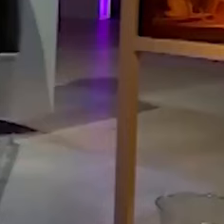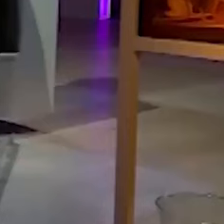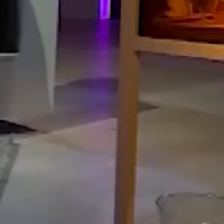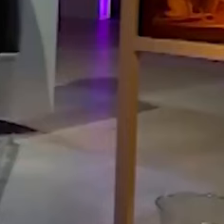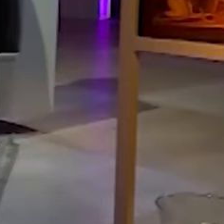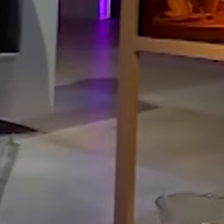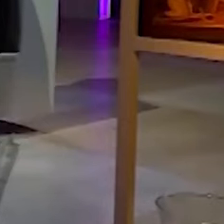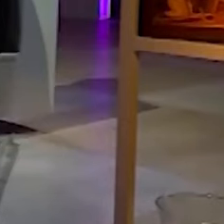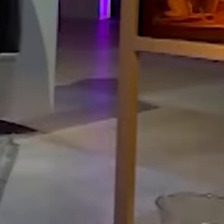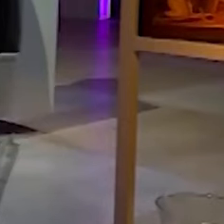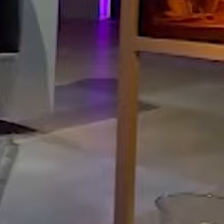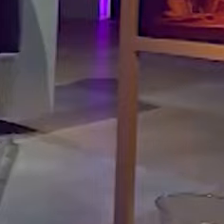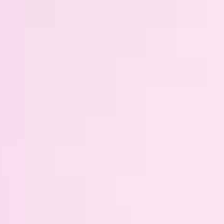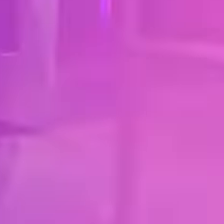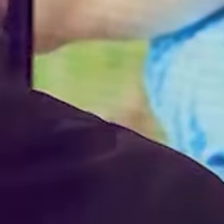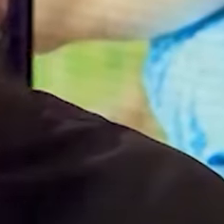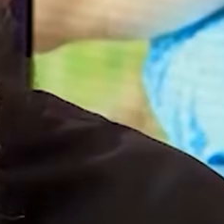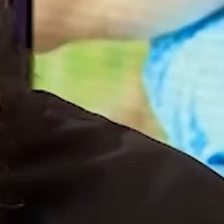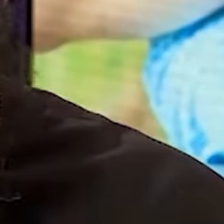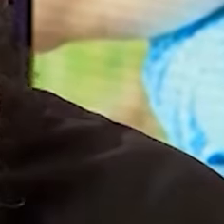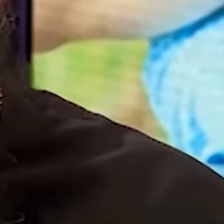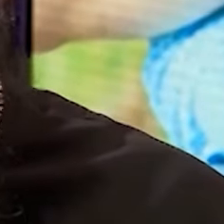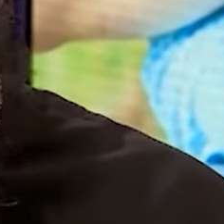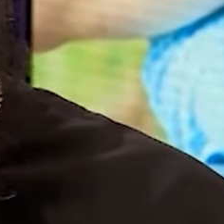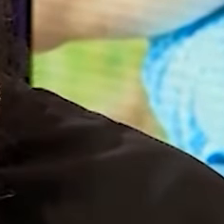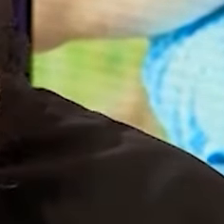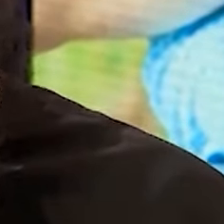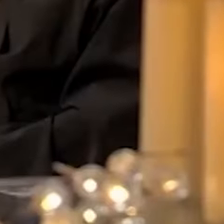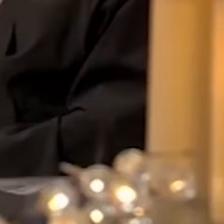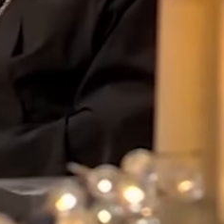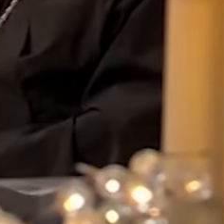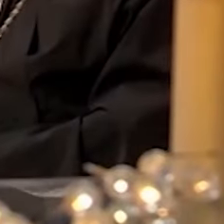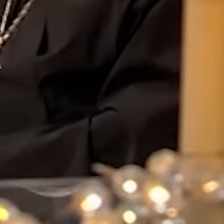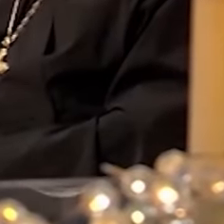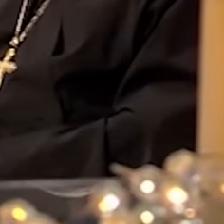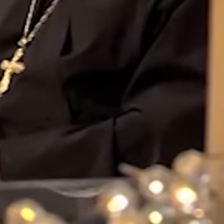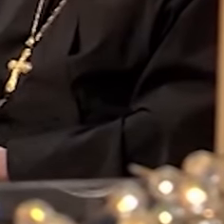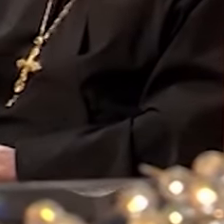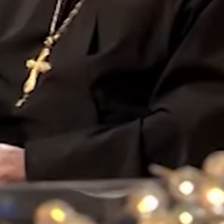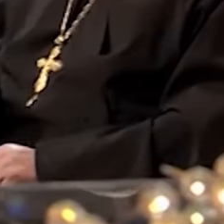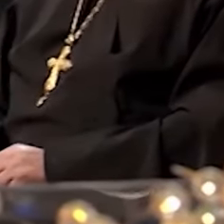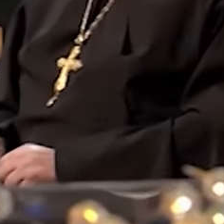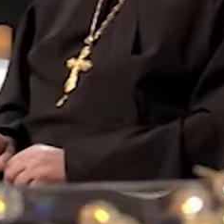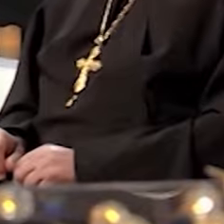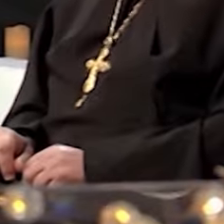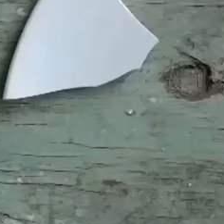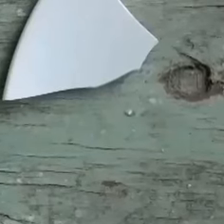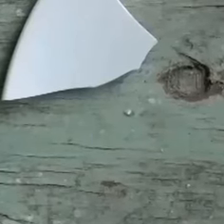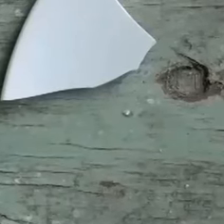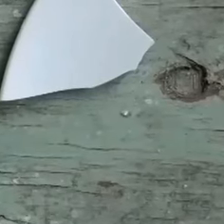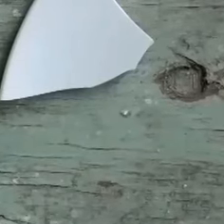и сохранить вашу семью. Господь, видя вот эту честность, видя эту правду, Он обязательно